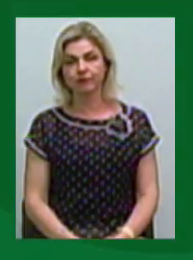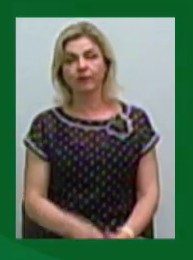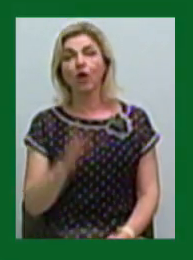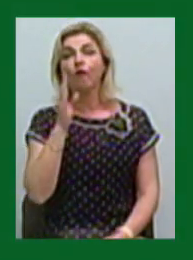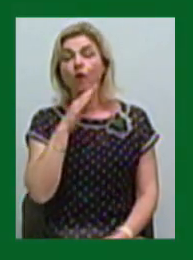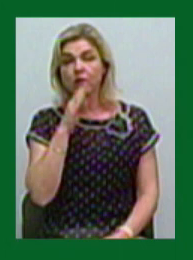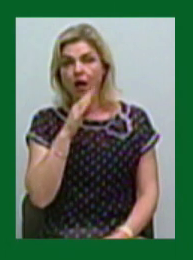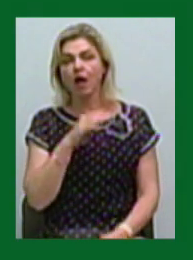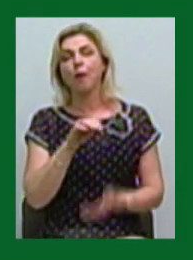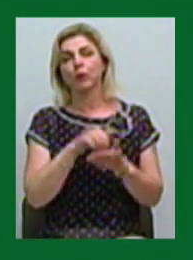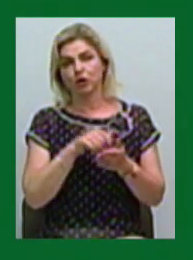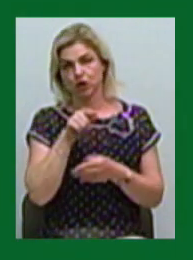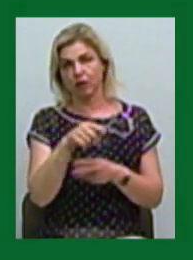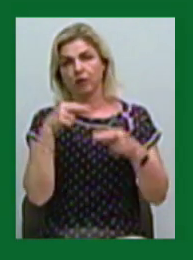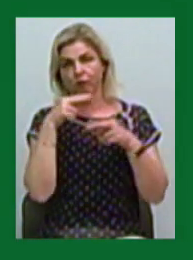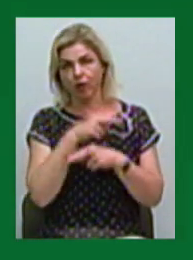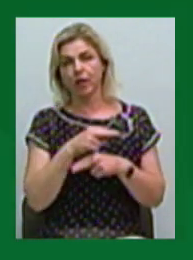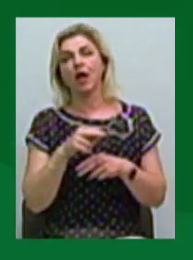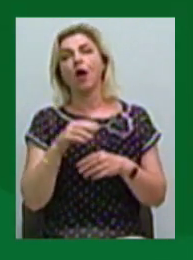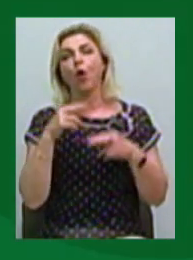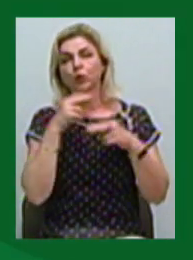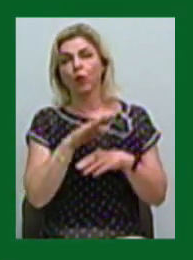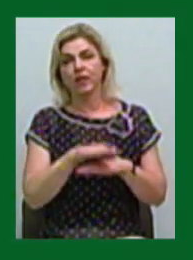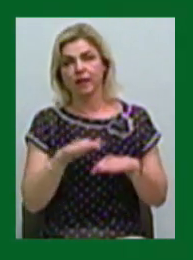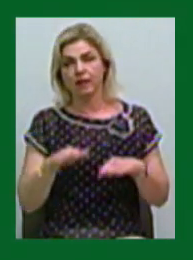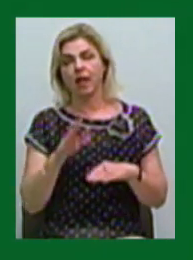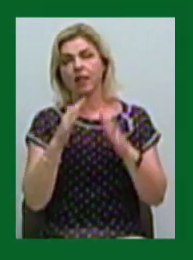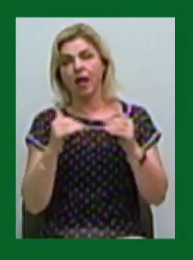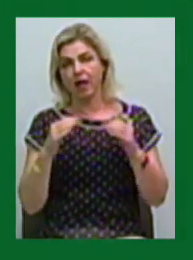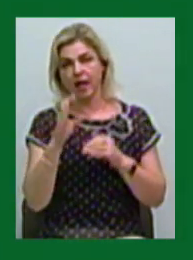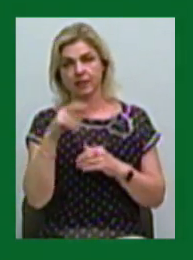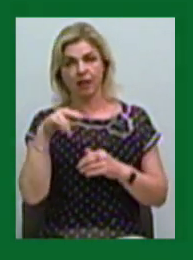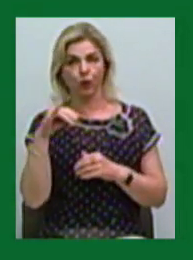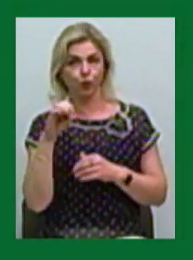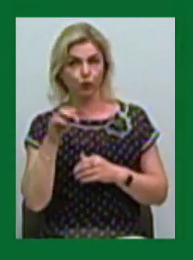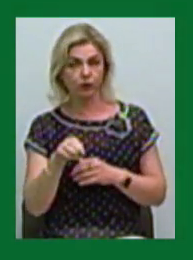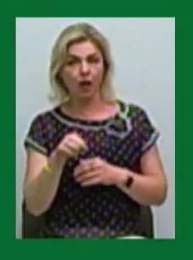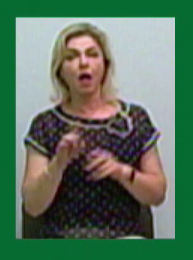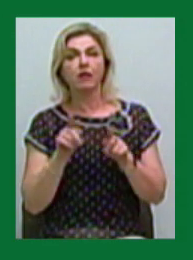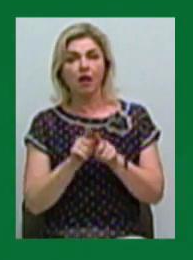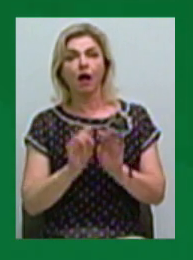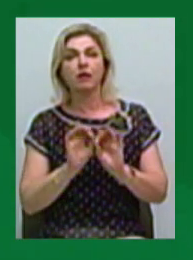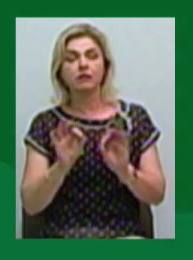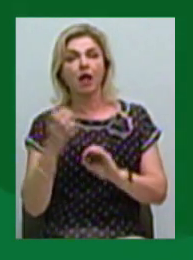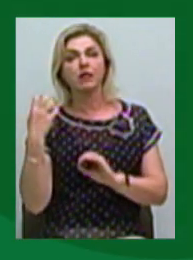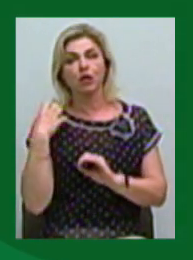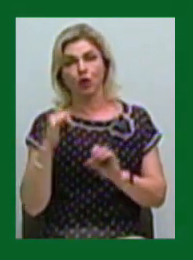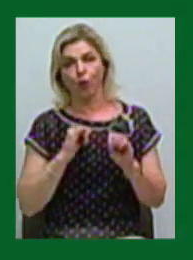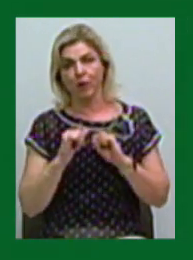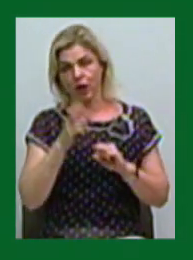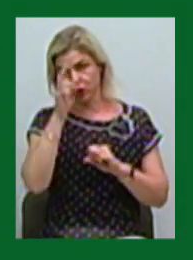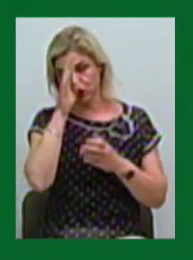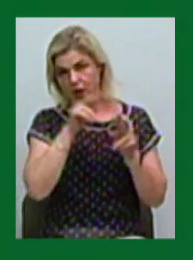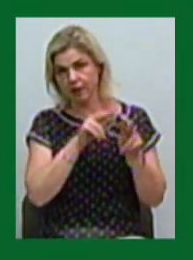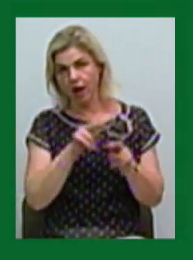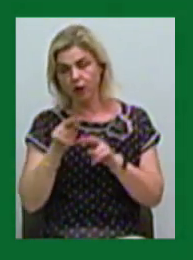Вода – причина отруєння дітей у позаміському закладі відпочинку «Салют». Про це кореспондентам Суспільного розповіла начальниця управління державного нагляду за